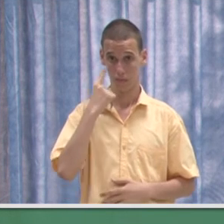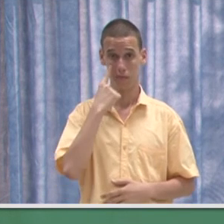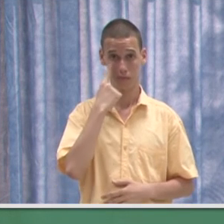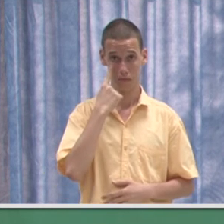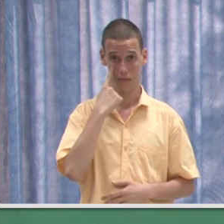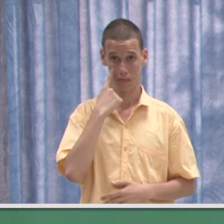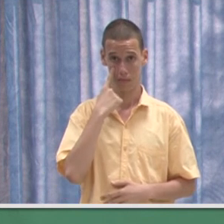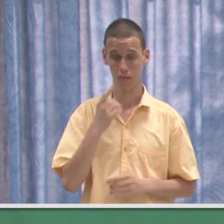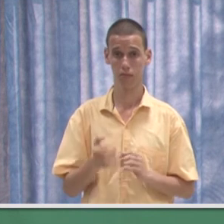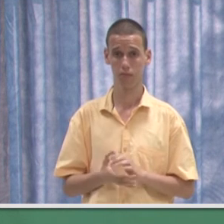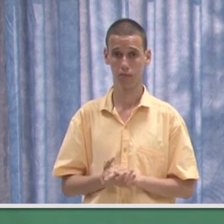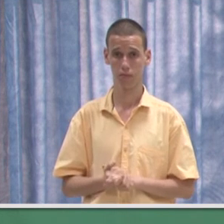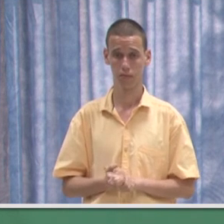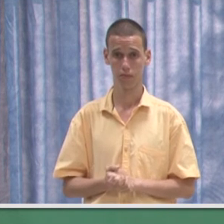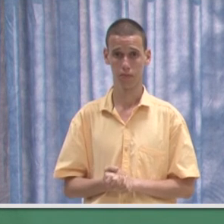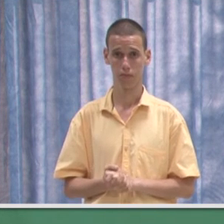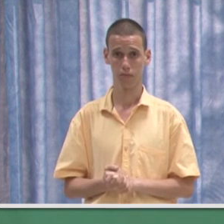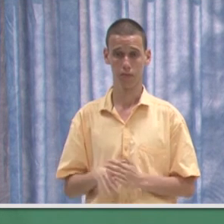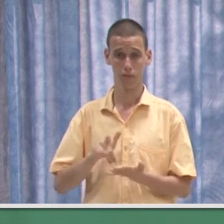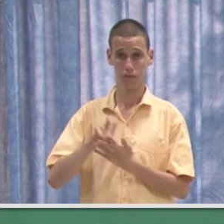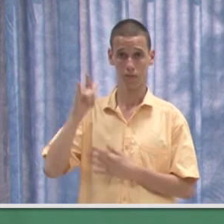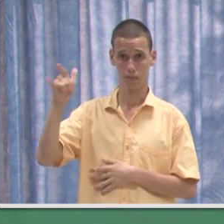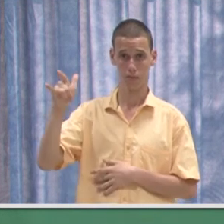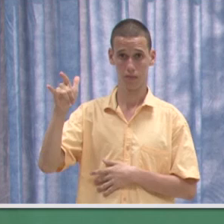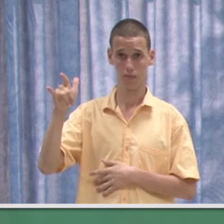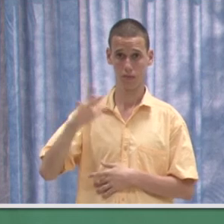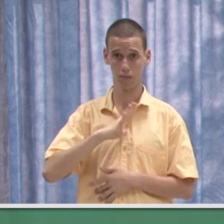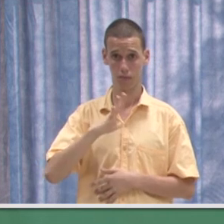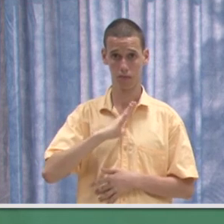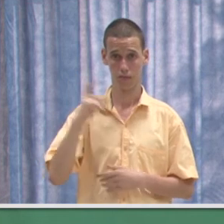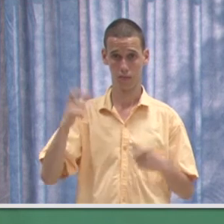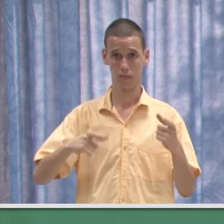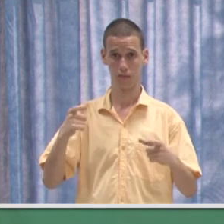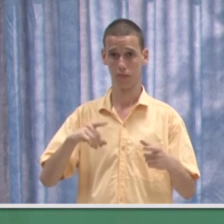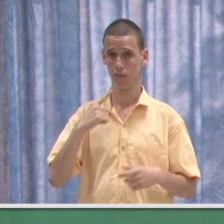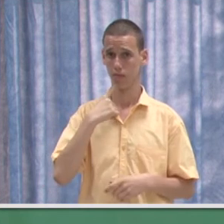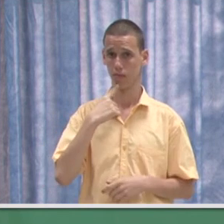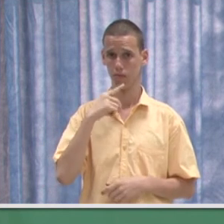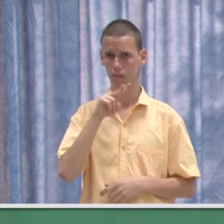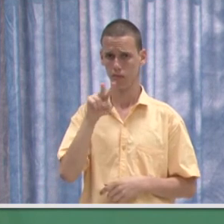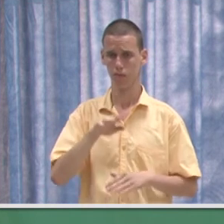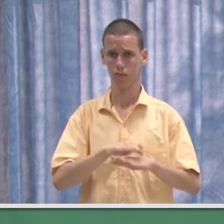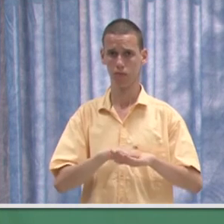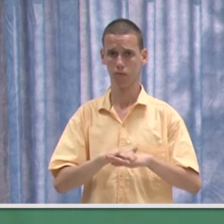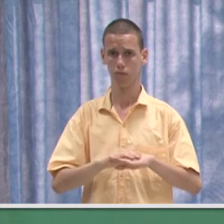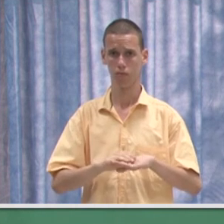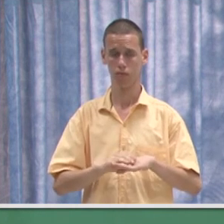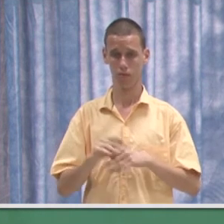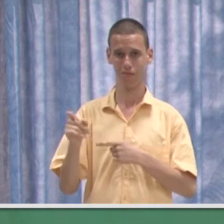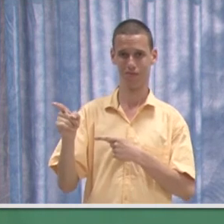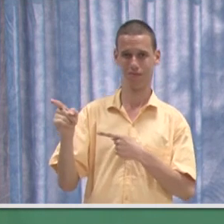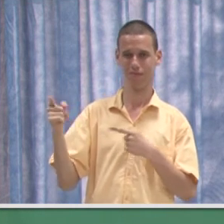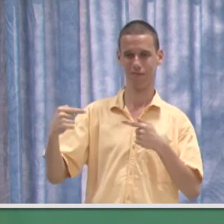message hate, un message la haine entre les étrangers. Nous avons ça, les gens qui préfèrent venir, les